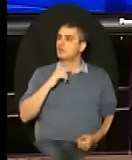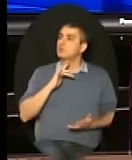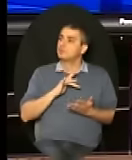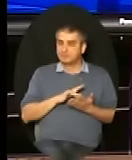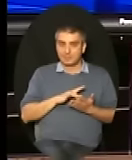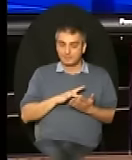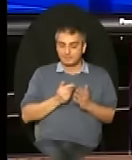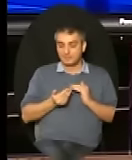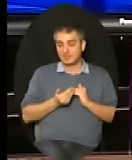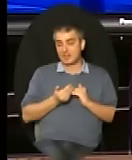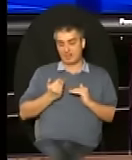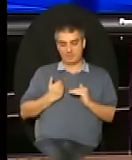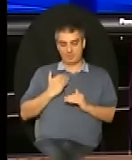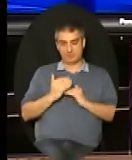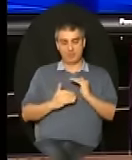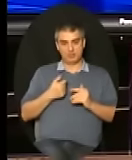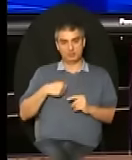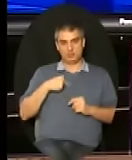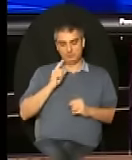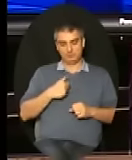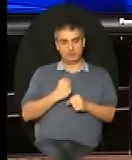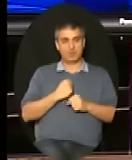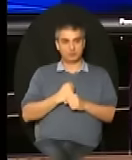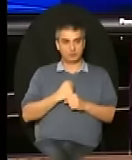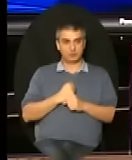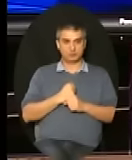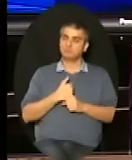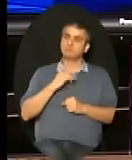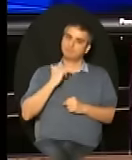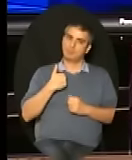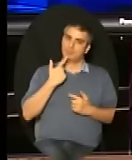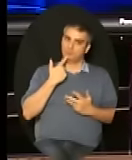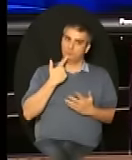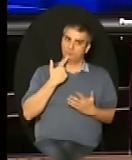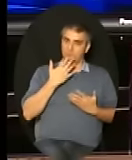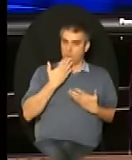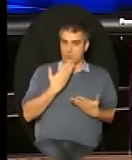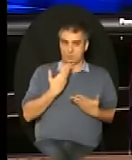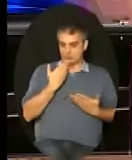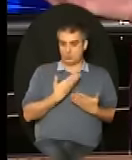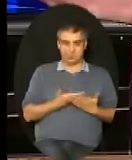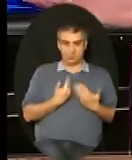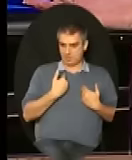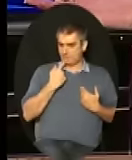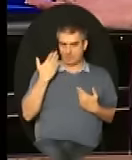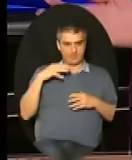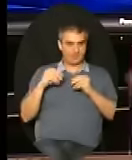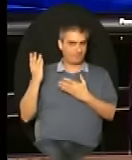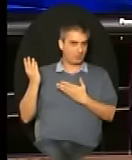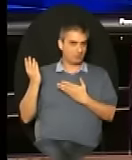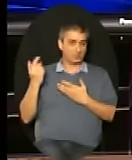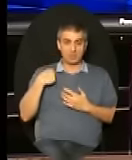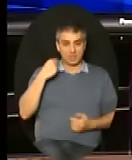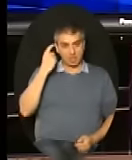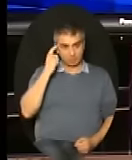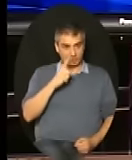נמצאים לפני התהליך שאנחנו צריכים לעשות. אני בהחלט מודה, אני חושבת שאני גם אמרתי את זה במערכת הבחירות, אני